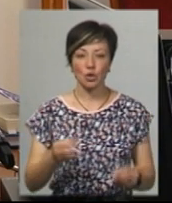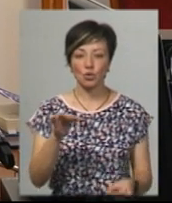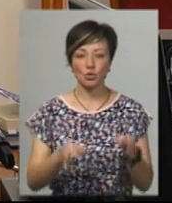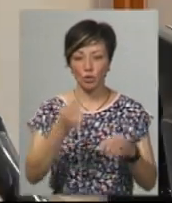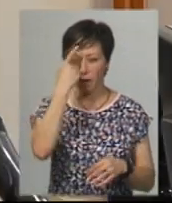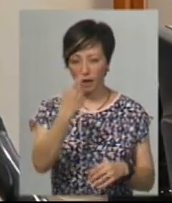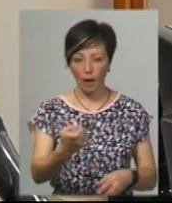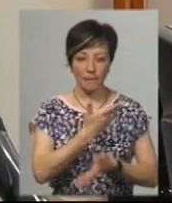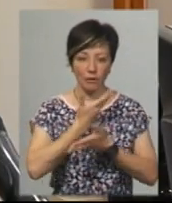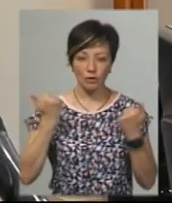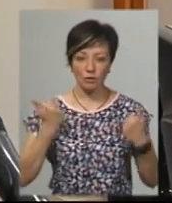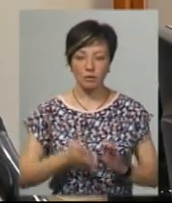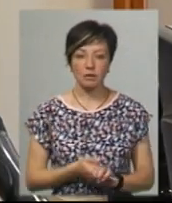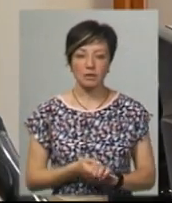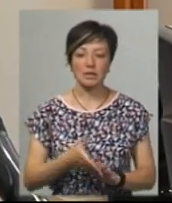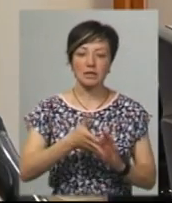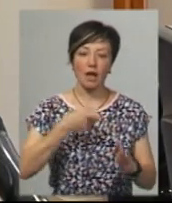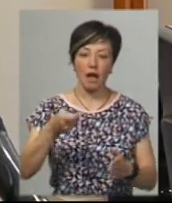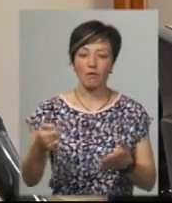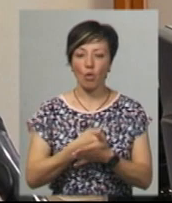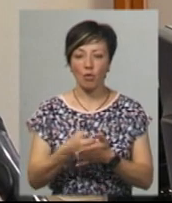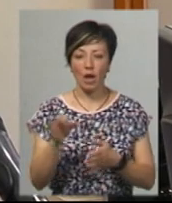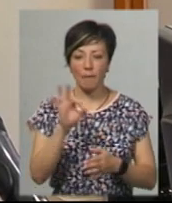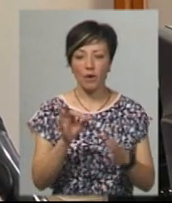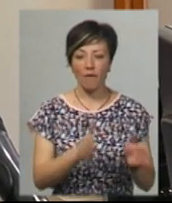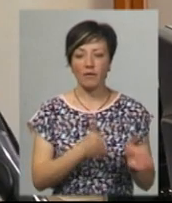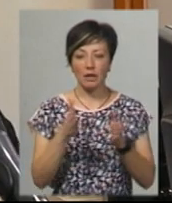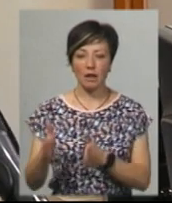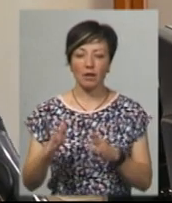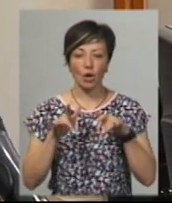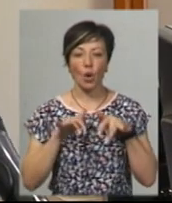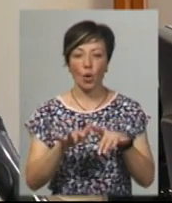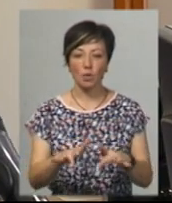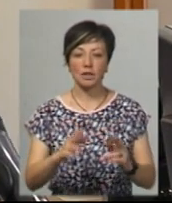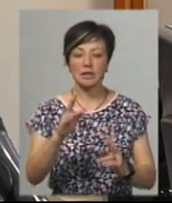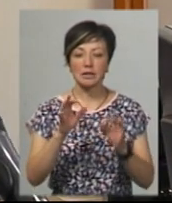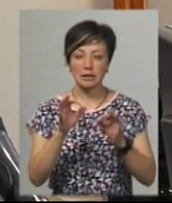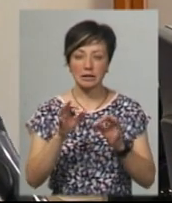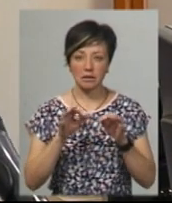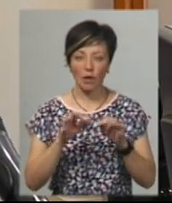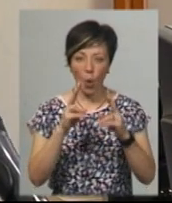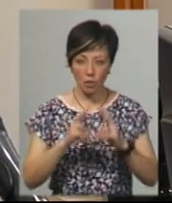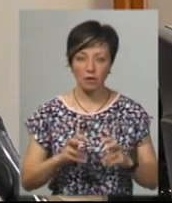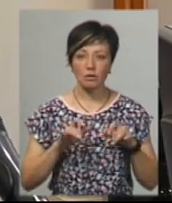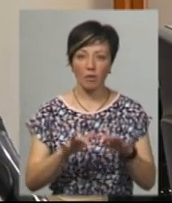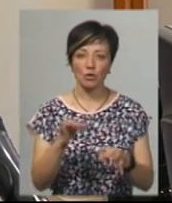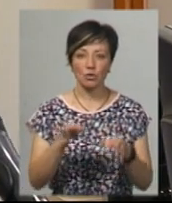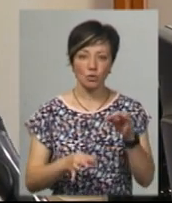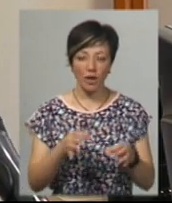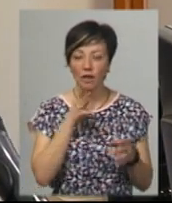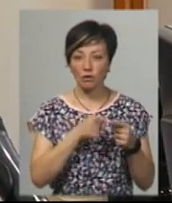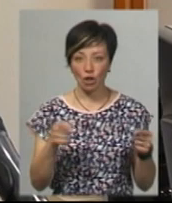не повідомлений. Заявку питань про відкладення розгляду справи до суду не надійшло і на час